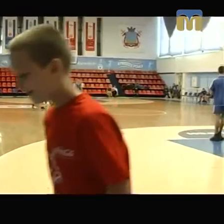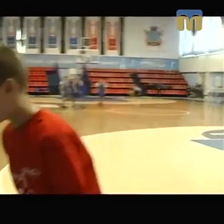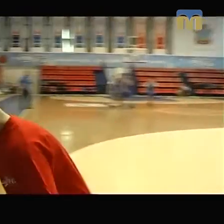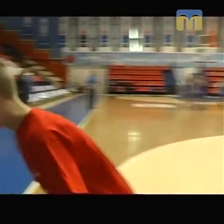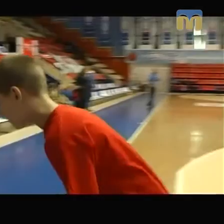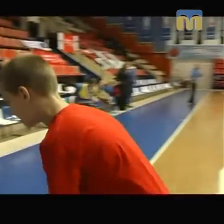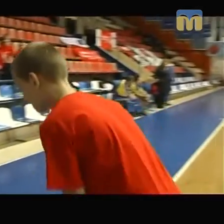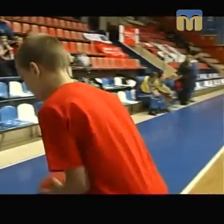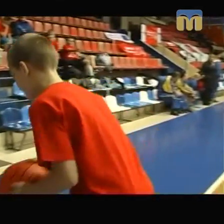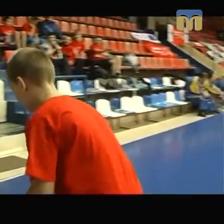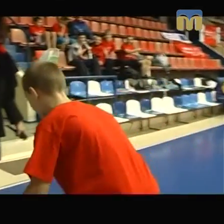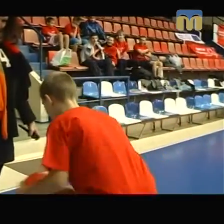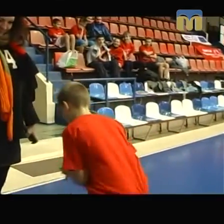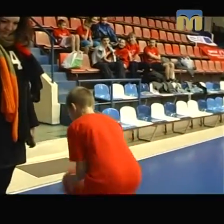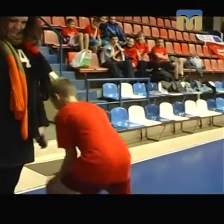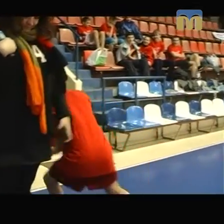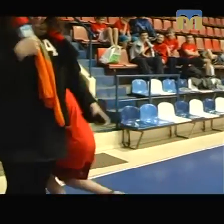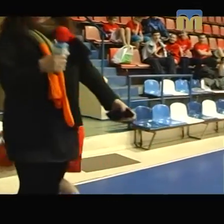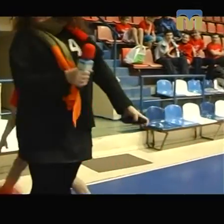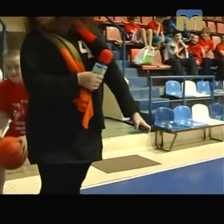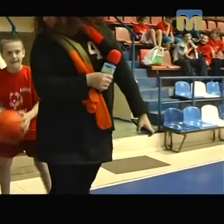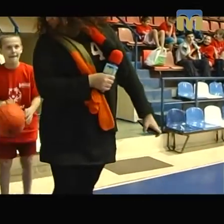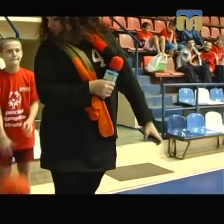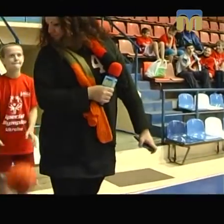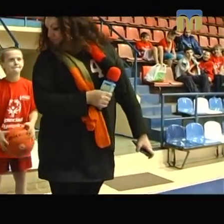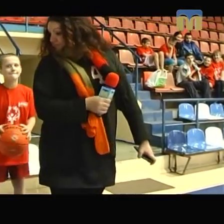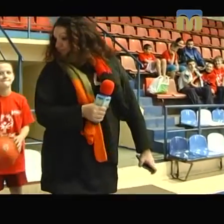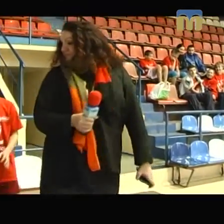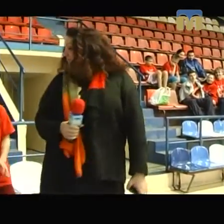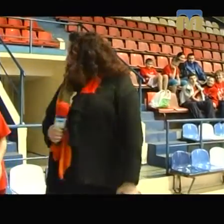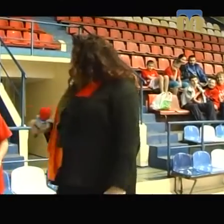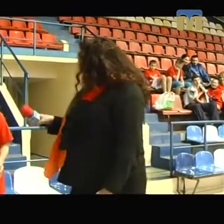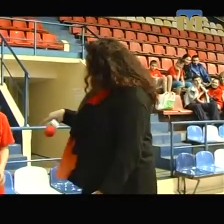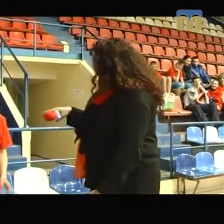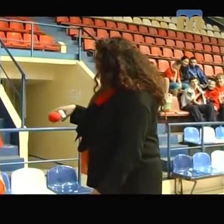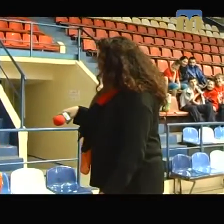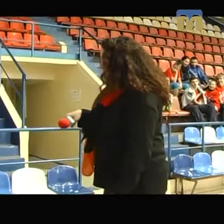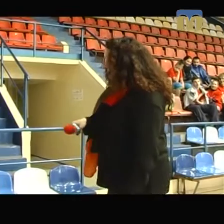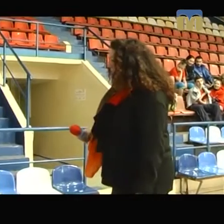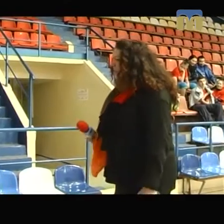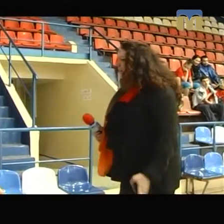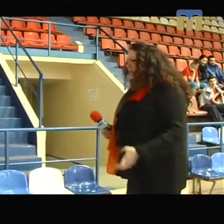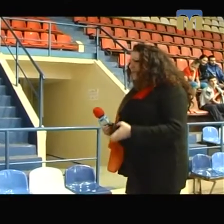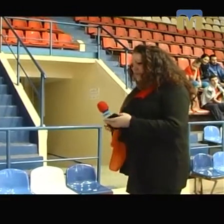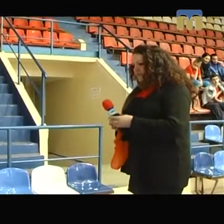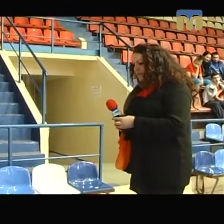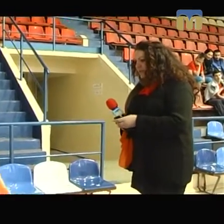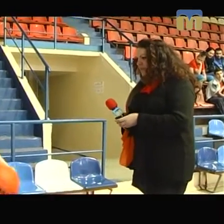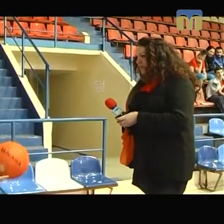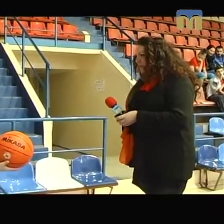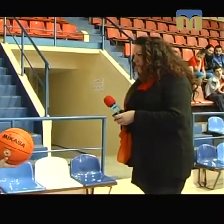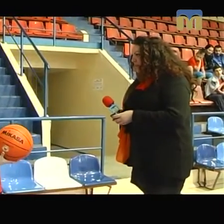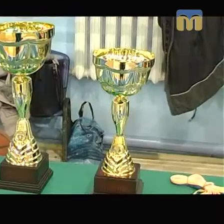Як запевняє Олександр, йому вдаються багато прийомів, але найскладнішим для себе вважає прийом обведення супротивника, тому відпрацьовує